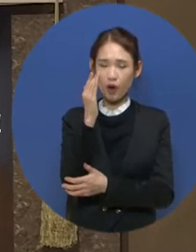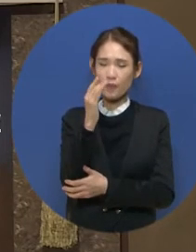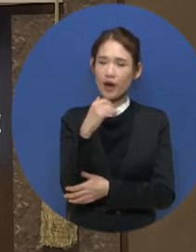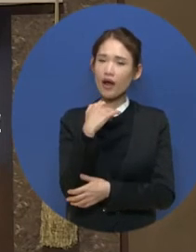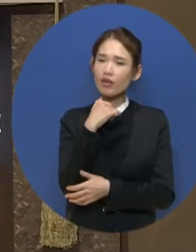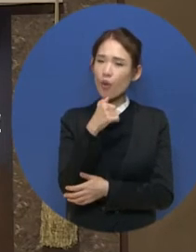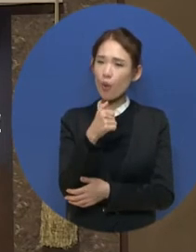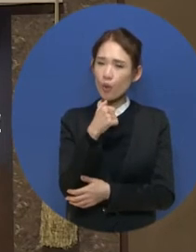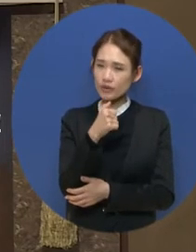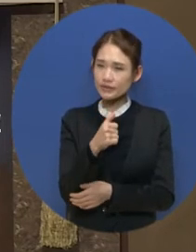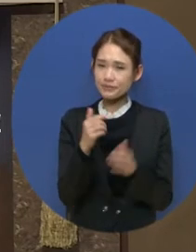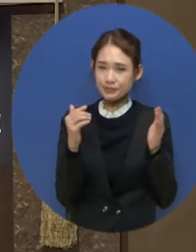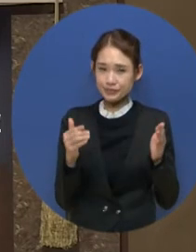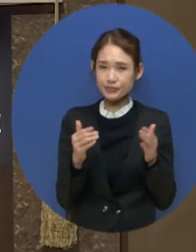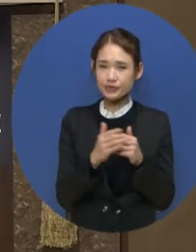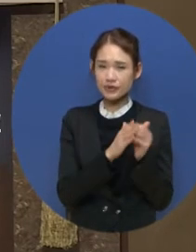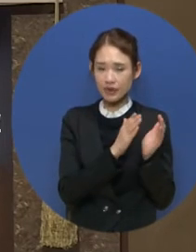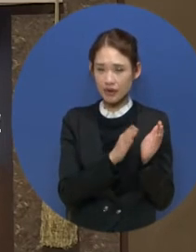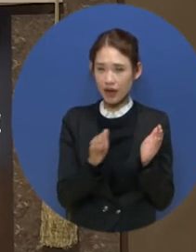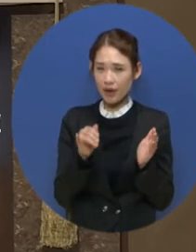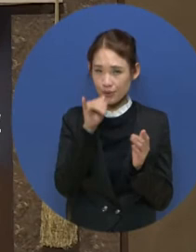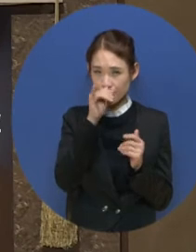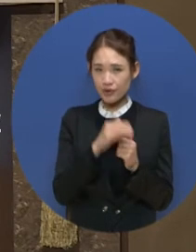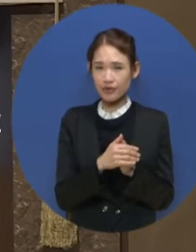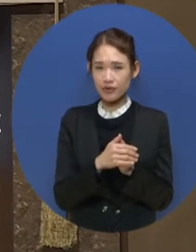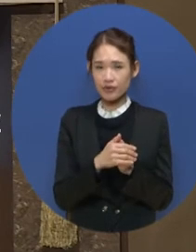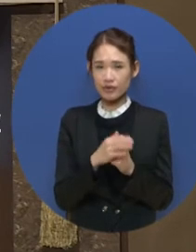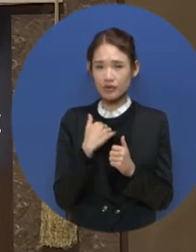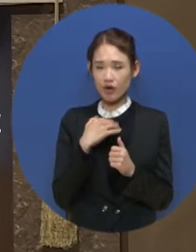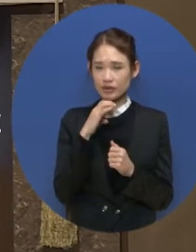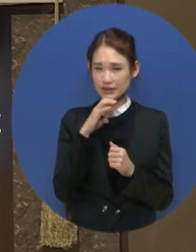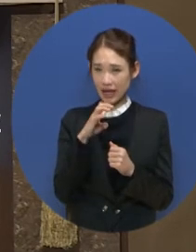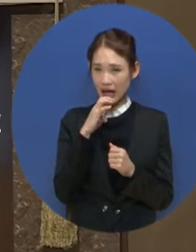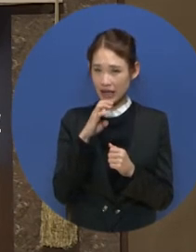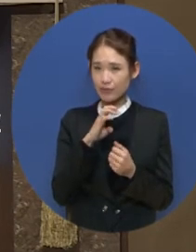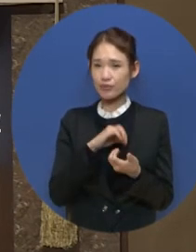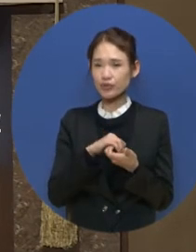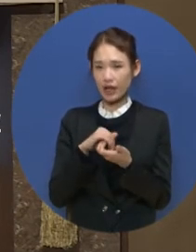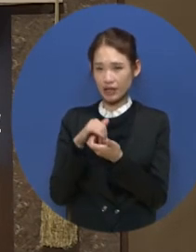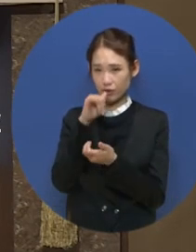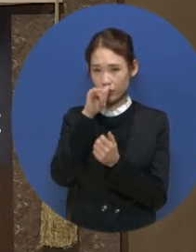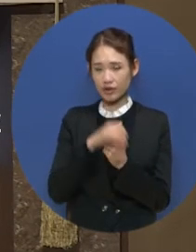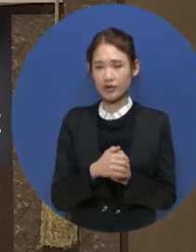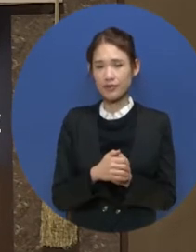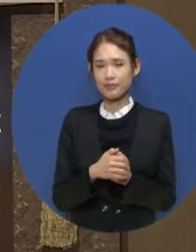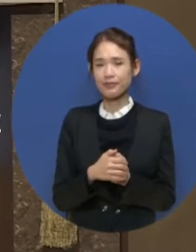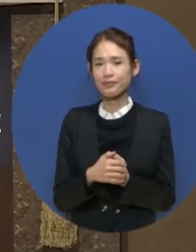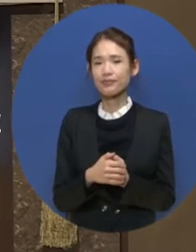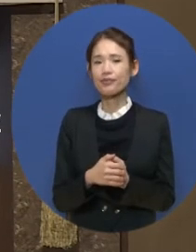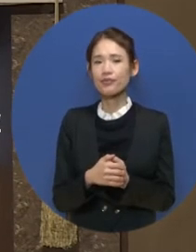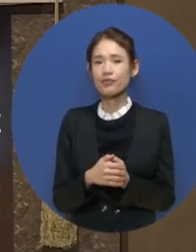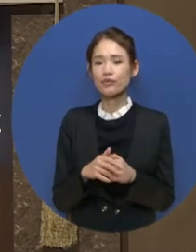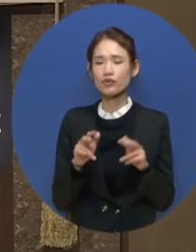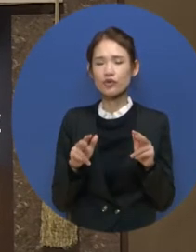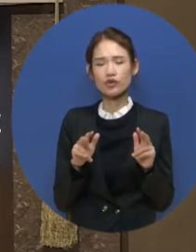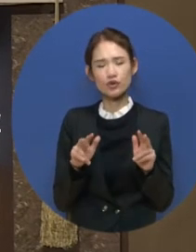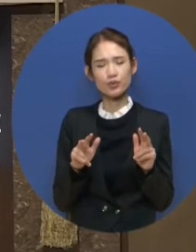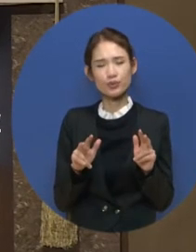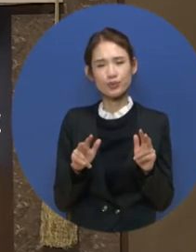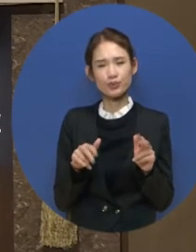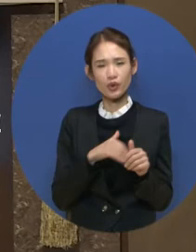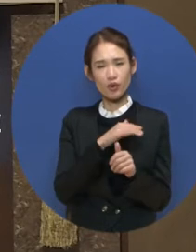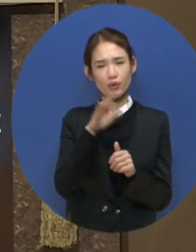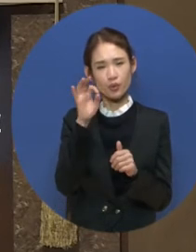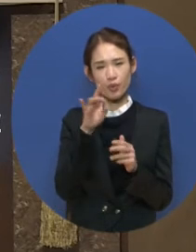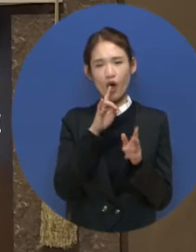이렇게 단위로 하고 있고 저는 이제 한 40분정도 이렇게 하고 있는데요 4 지금도 보면은